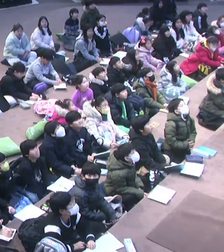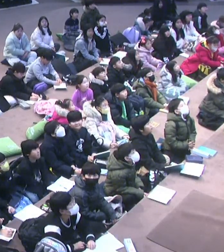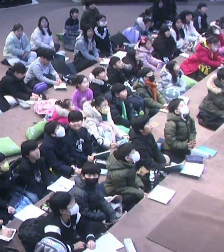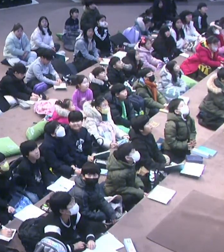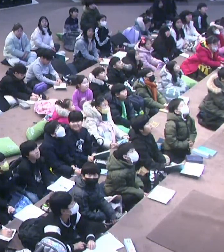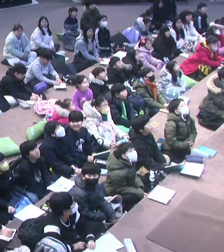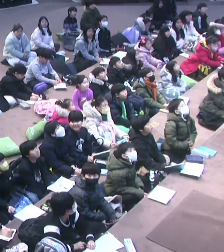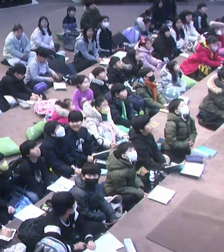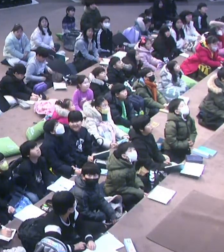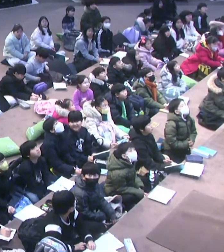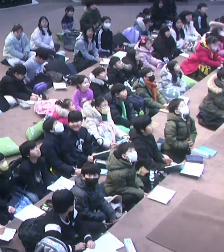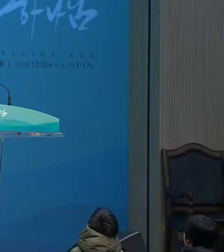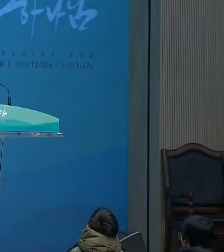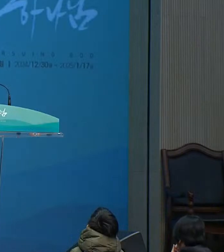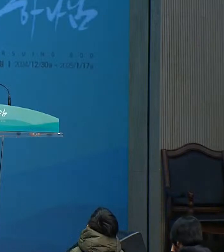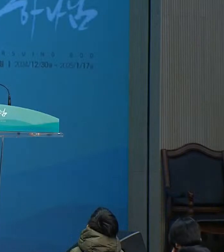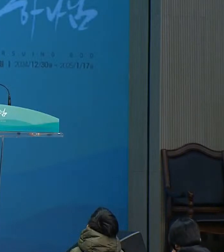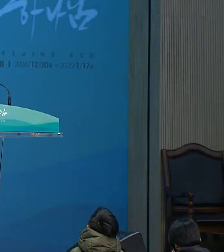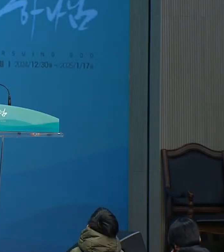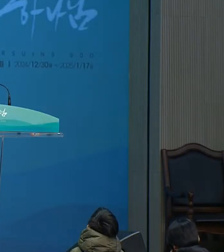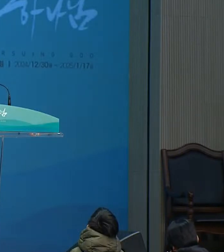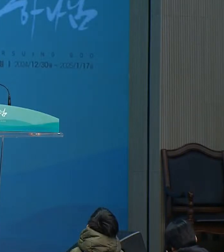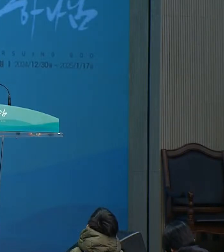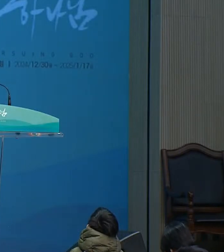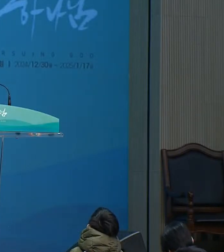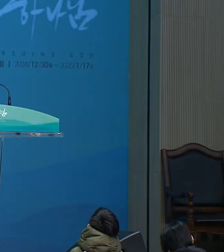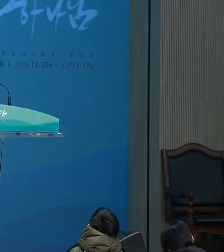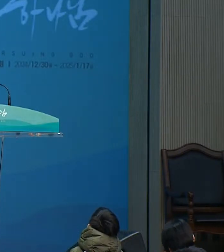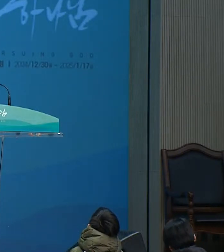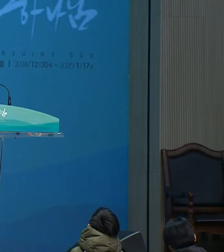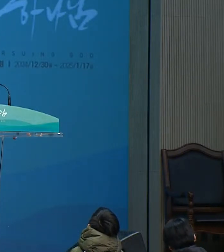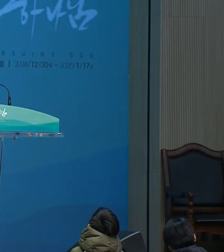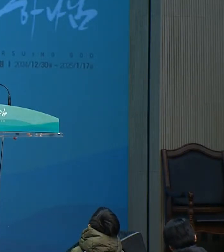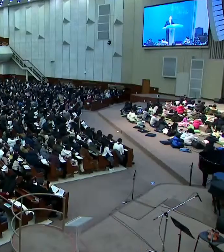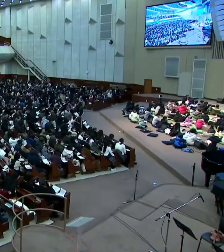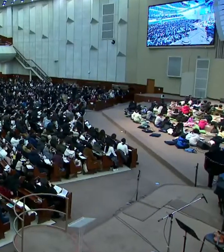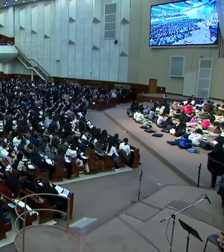자, 우리 앞뒤 자로 인사 안 하겠습니다. 오늘 또 승리하셨습니다.